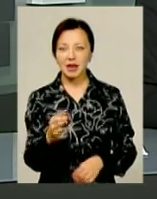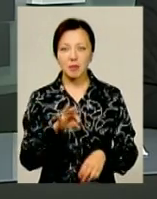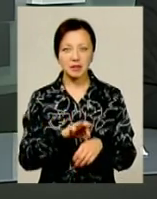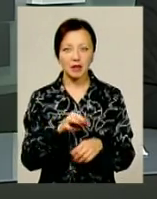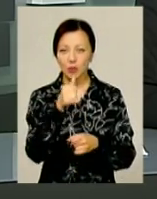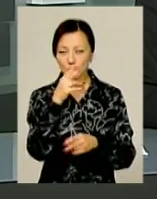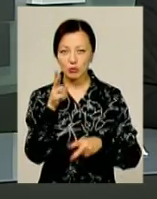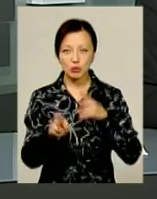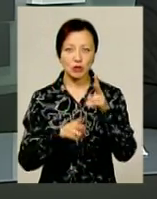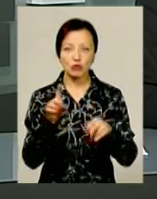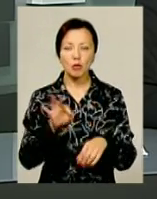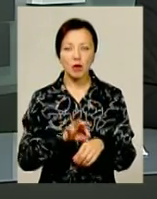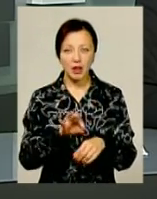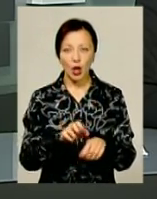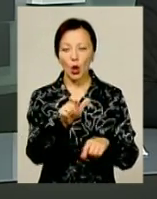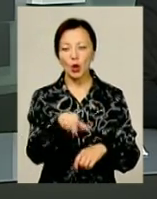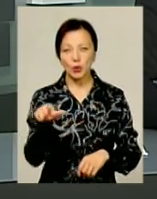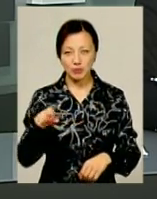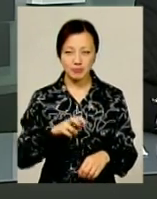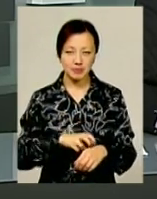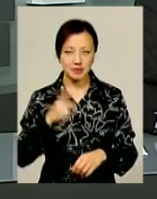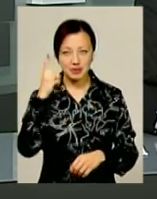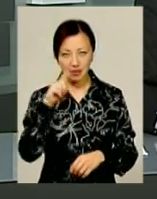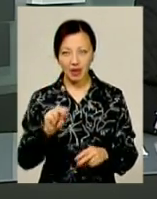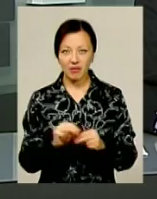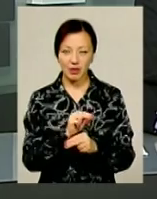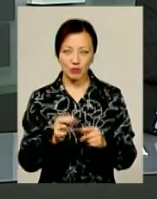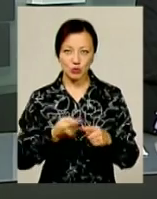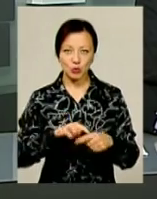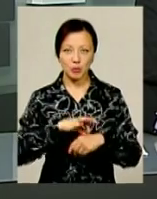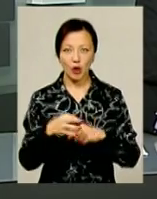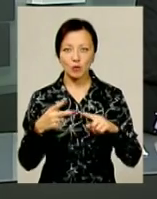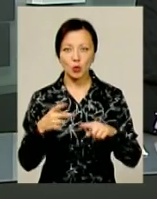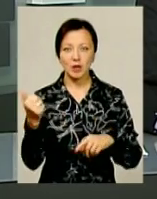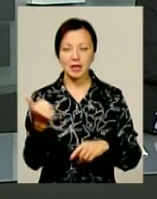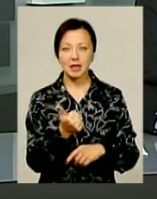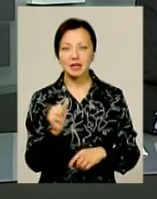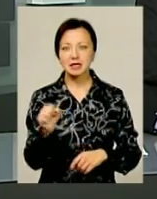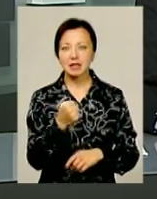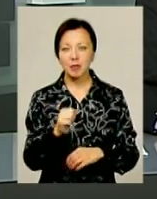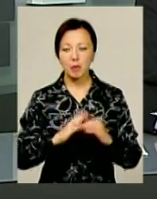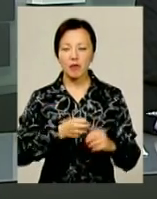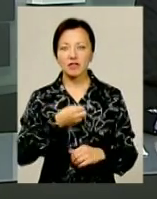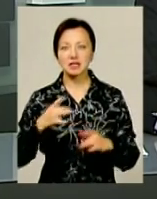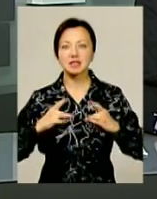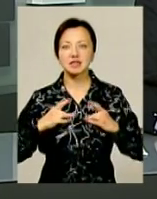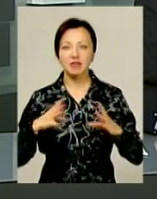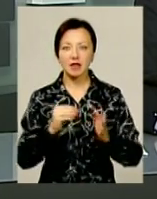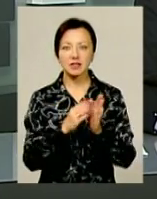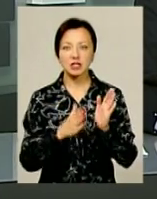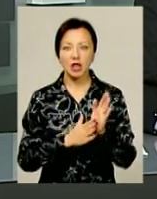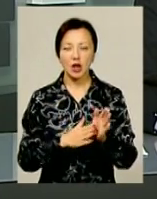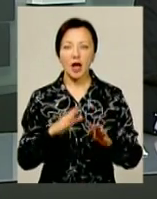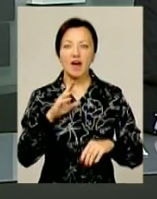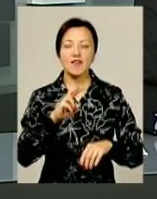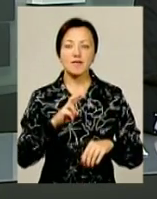них болить. Та люди у білих халатах знають, як вилікувати цю біль. В другу неділю серпня професійне свято відзначають ветеринари і